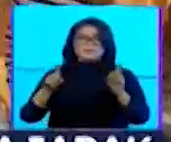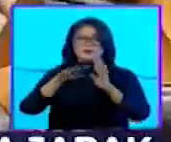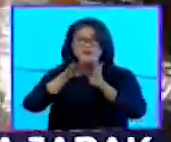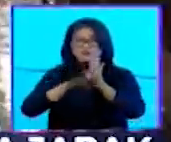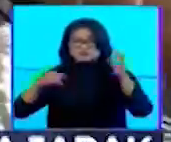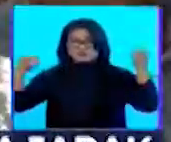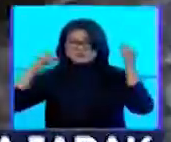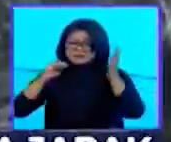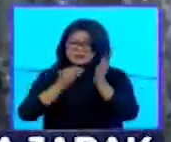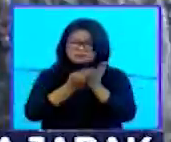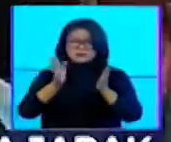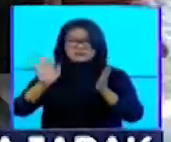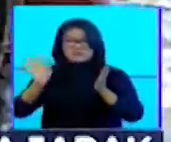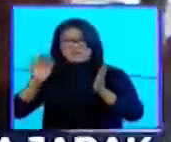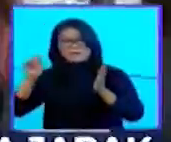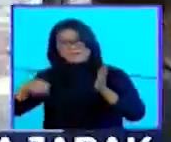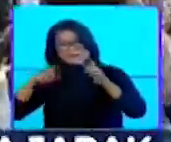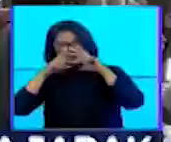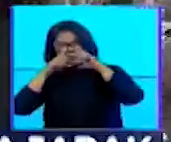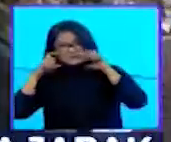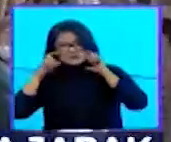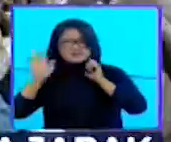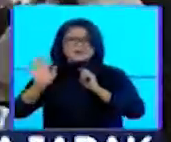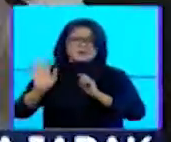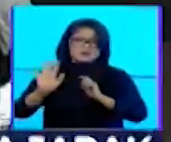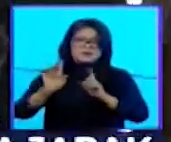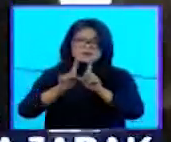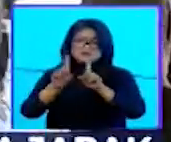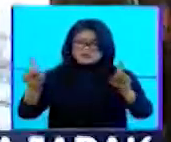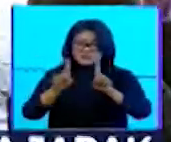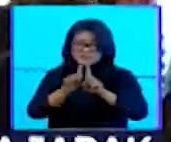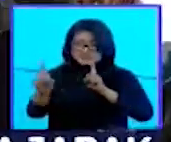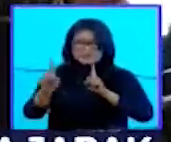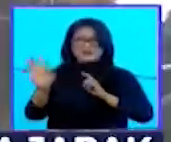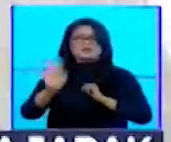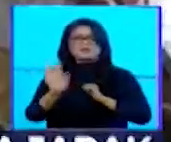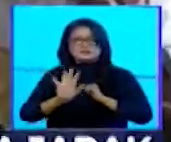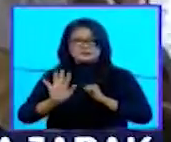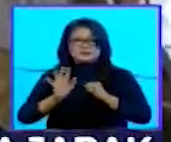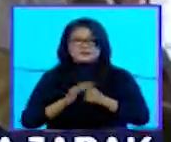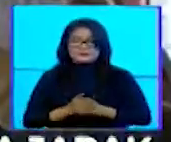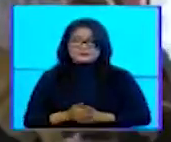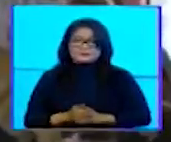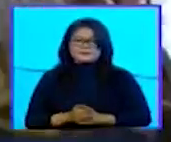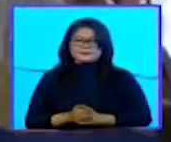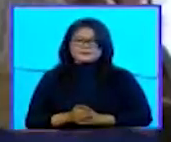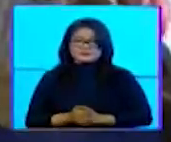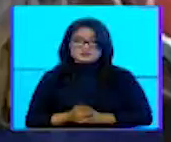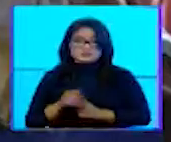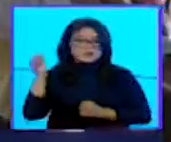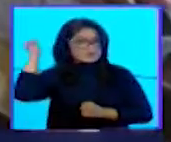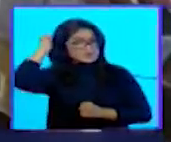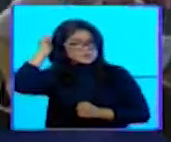tidak menggunakan masker, tak jarang pengunjung tidak mengindahkan aturan jaga jarak satu sama lain. Gimana, Bu? Takut nggak? Ya kan